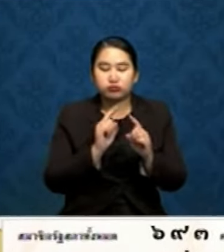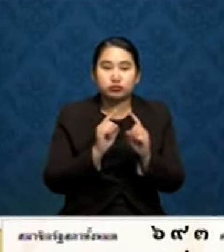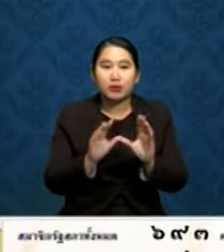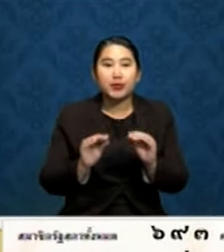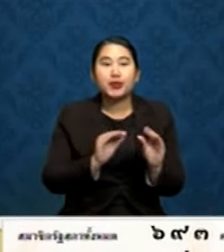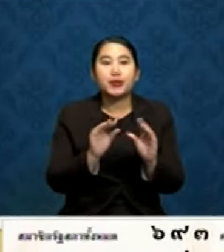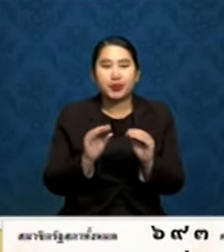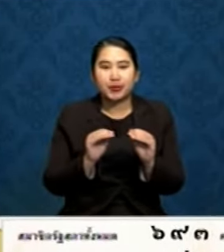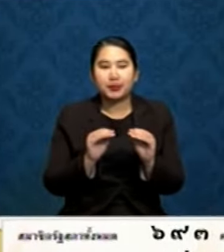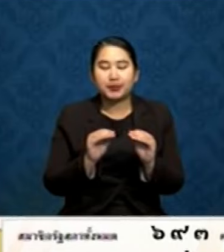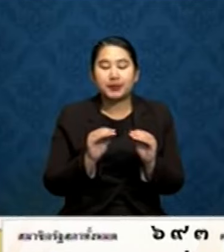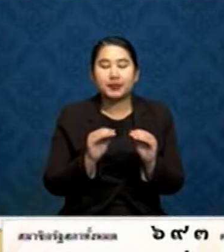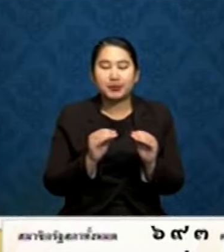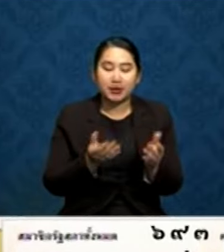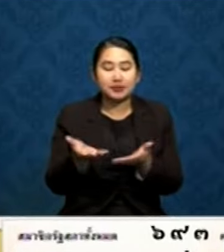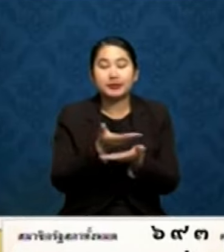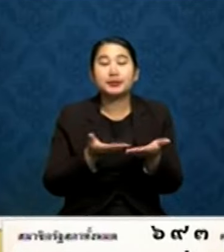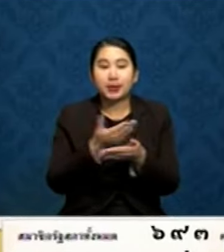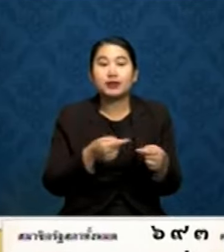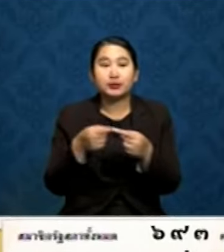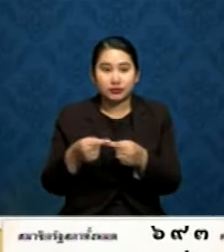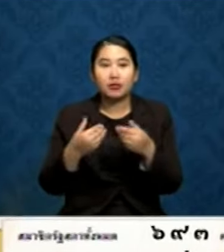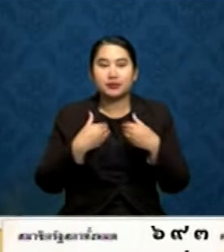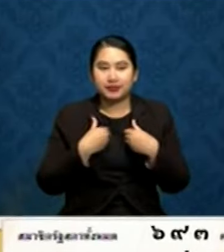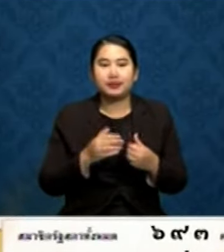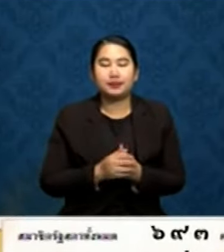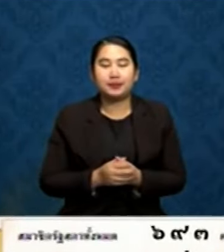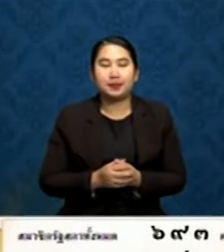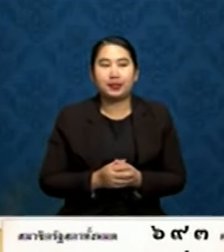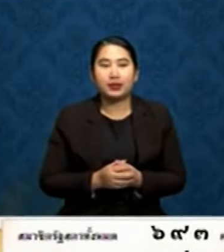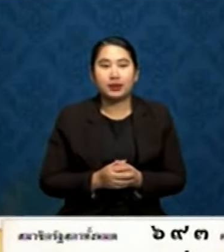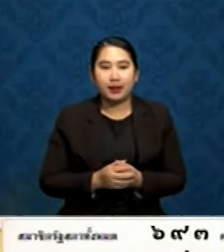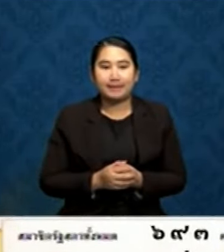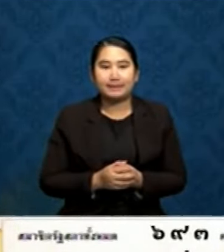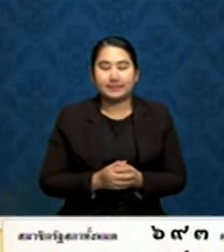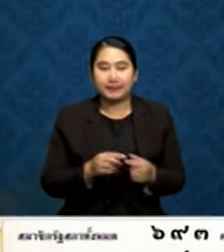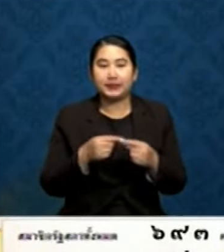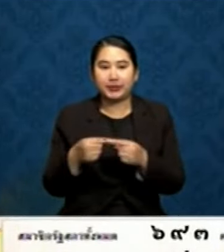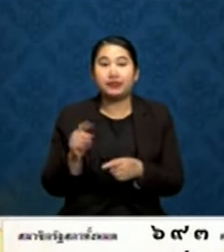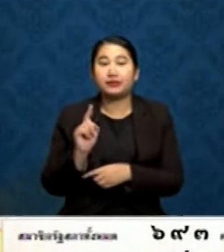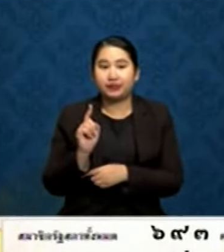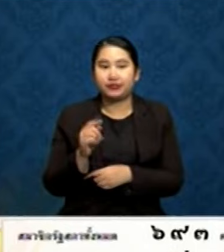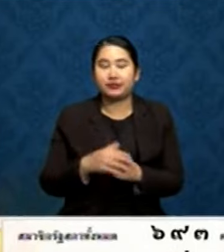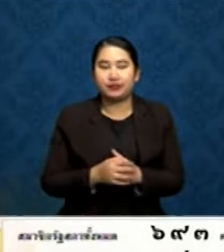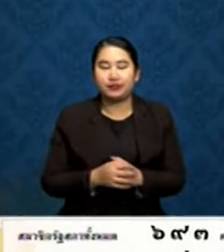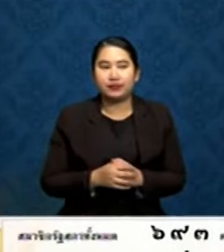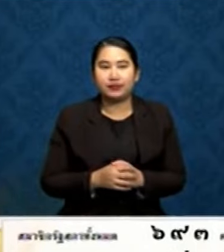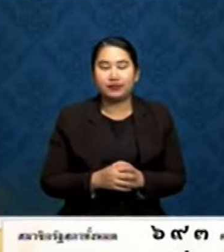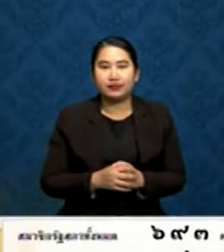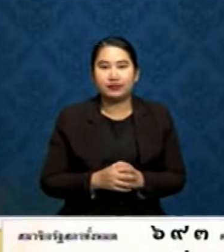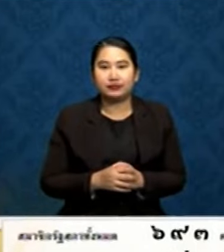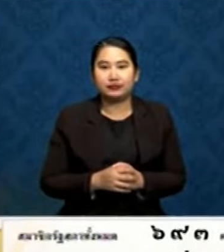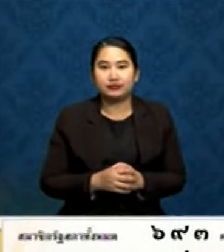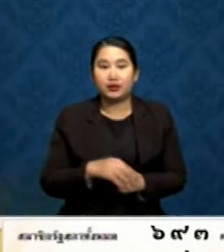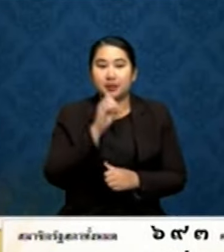ย้อนคุณสริกันยาก็เหมือนกับท่านน่ะพรรคท่านถูกยุบยุบเปลี่ยนพรรคแต่แนวความคิดของท่านก็ยังสืบทอดต่อกันมา